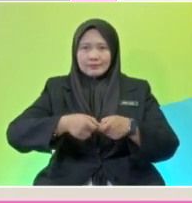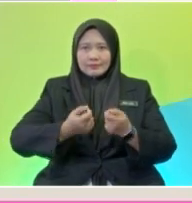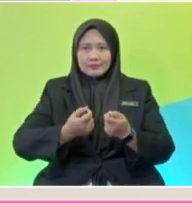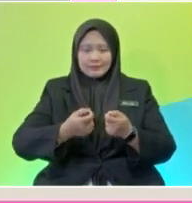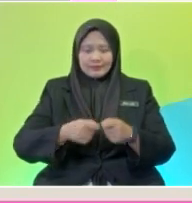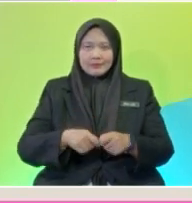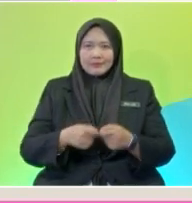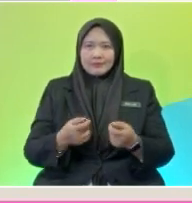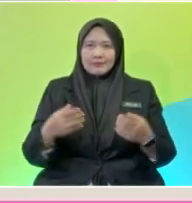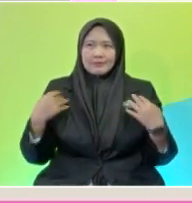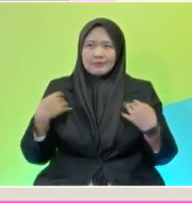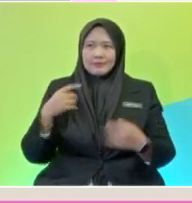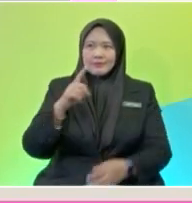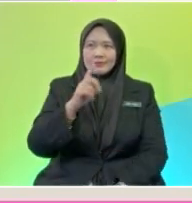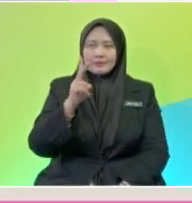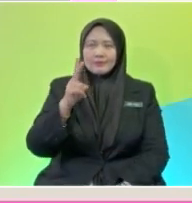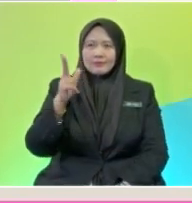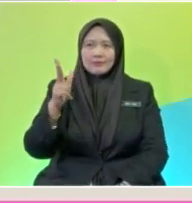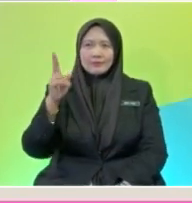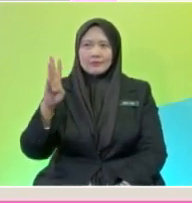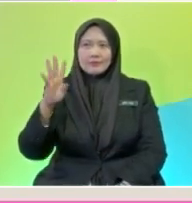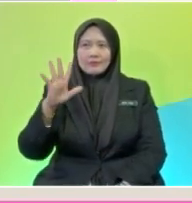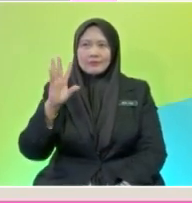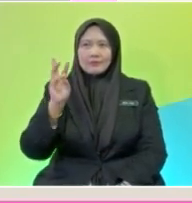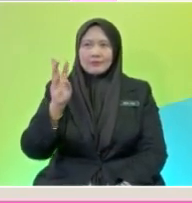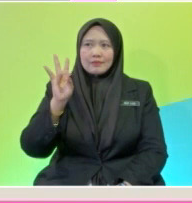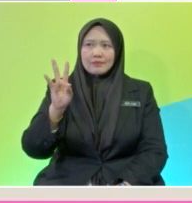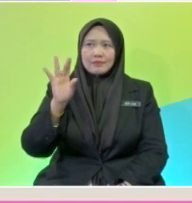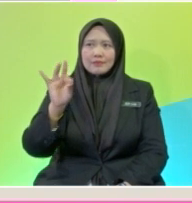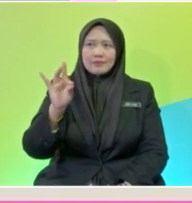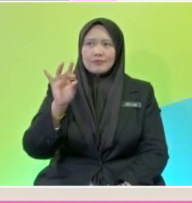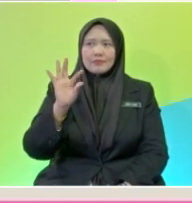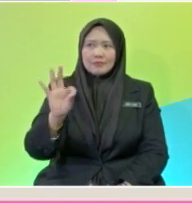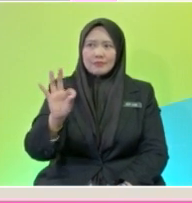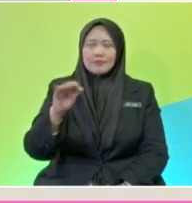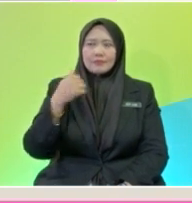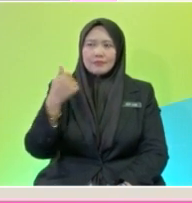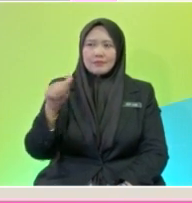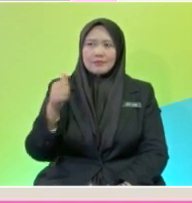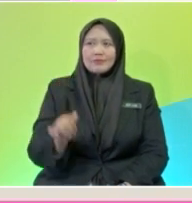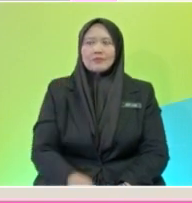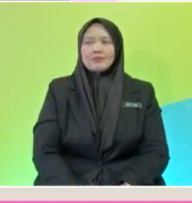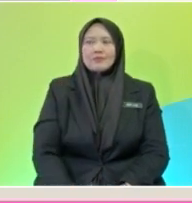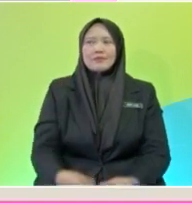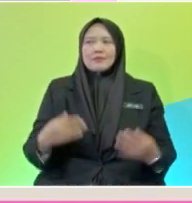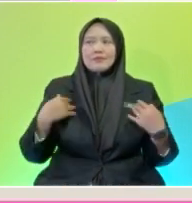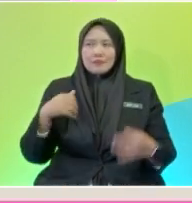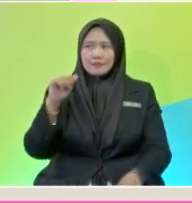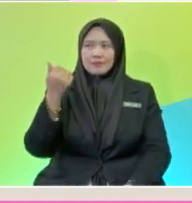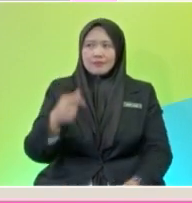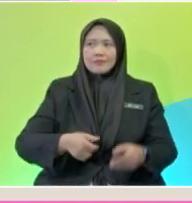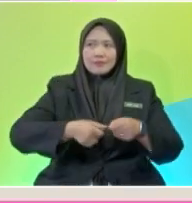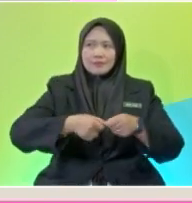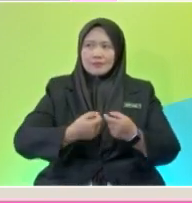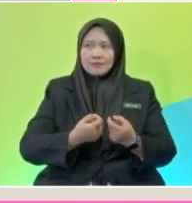kacang ada satu dua tiga empat lima enam tujuh delapan sembilan 10 kacang